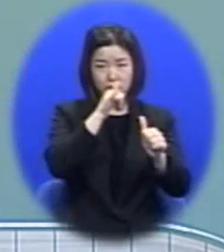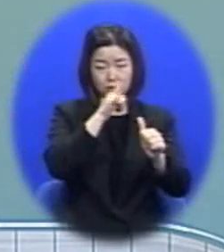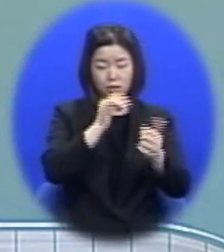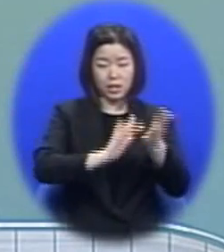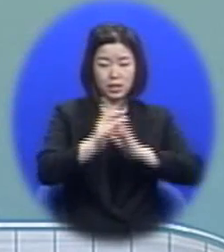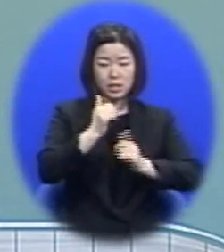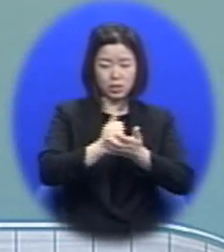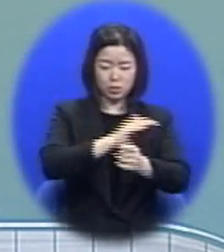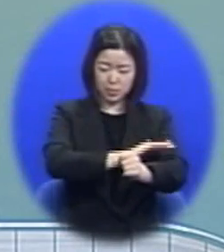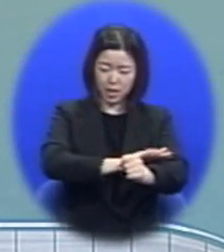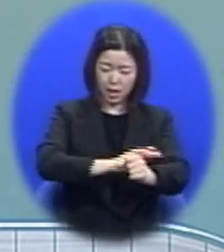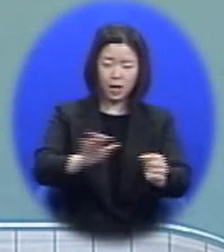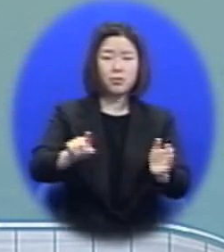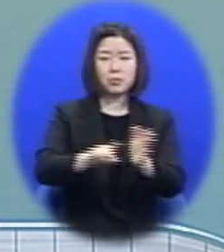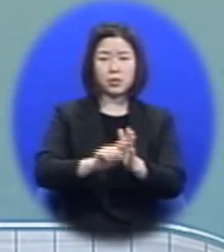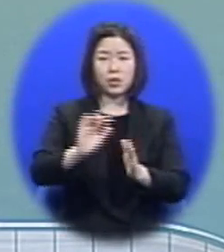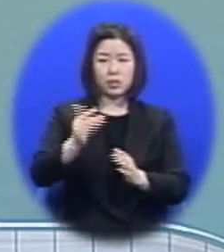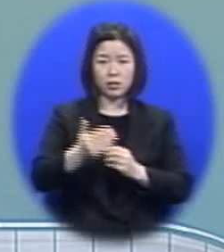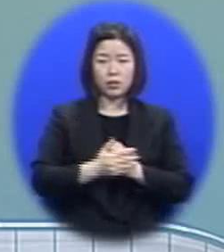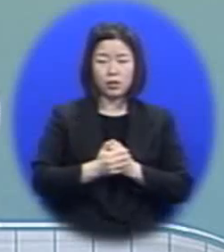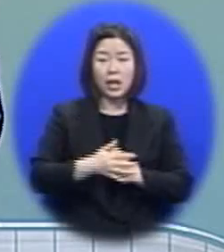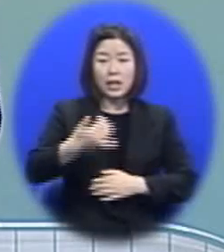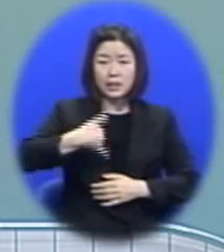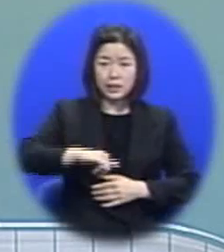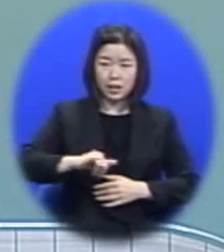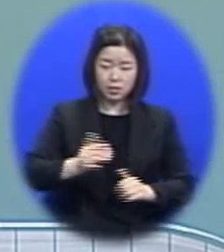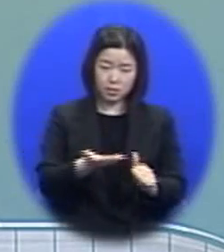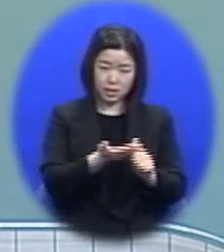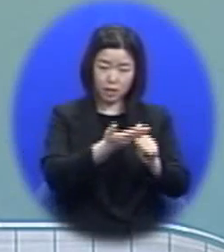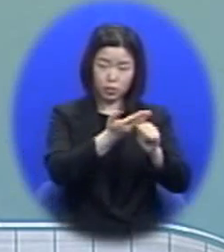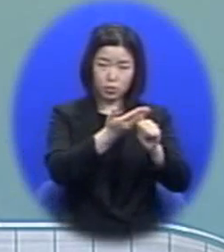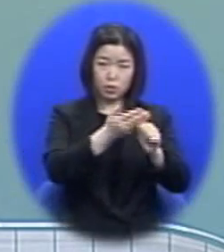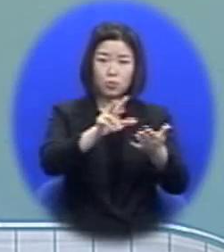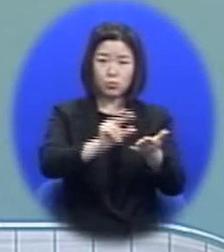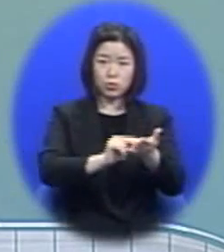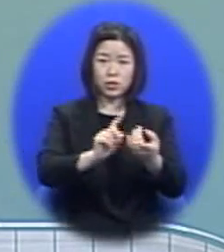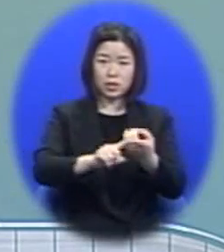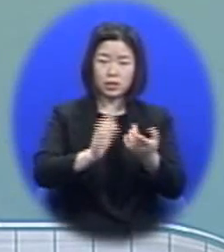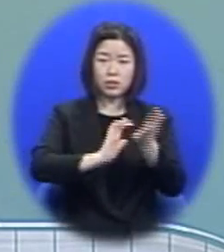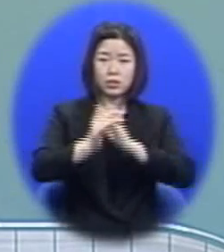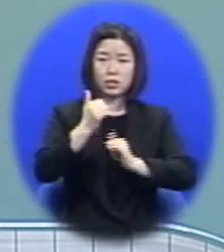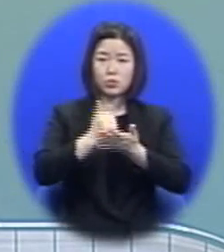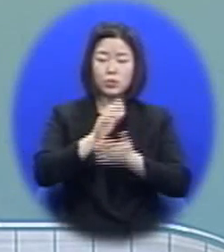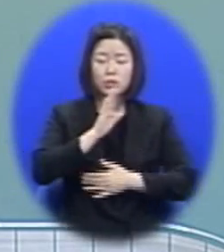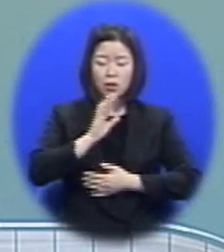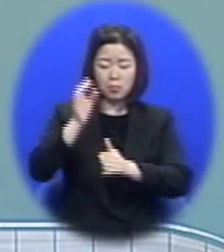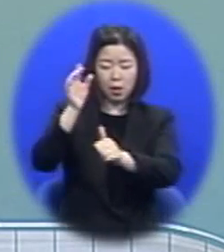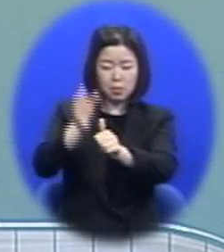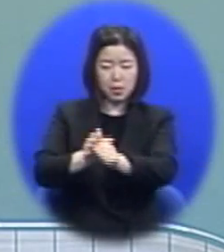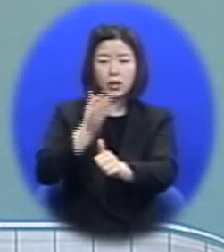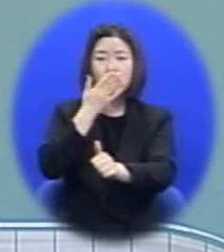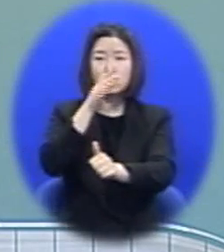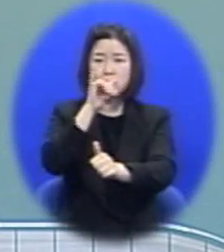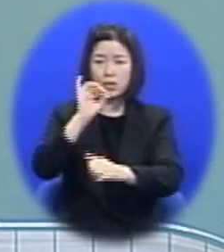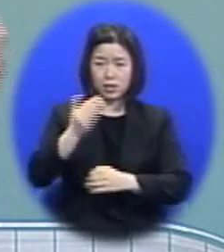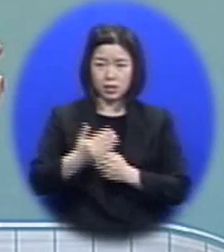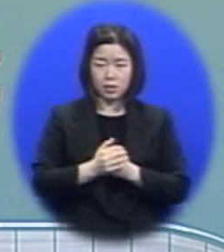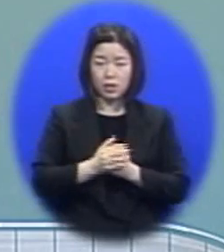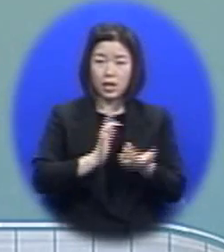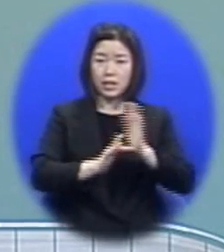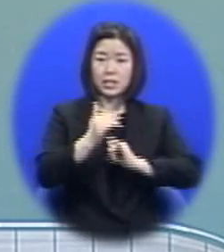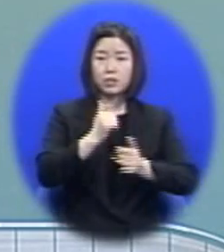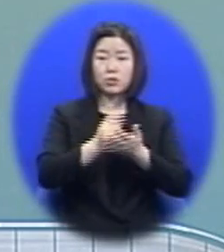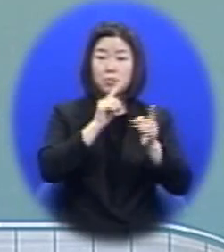잘 믿으셔야 돼요 자녀 양육의 문제에 대해서 예수님께 정말 맡길 수 있어야 됩니다 예수님이